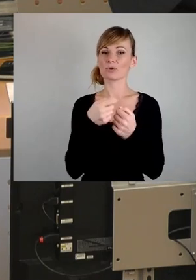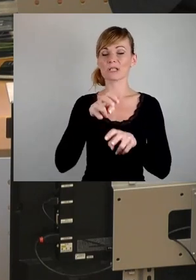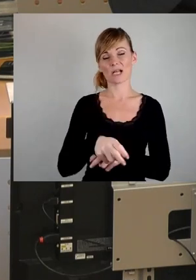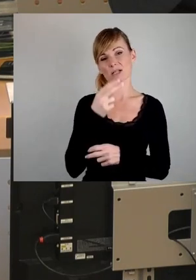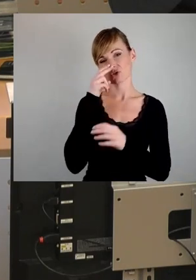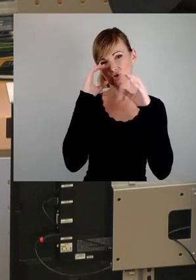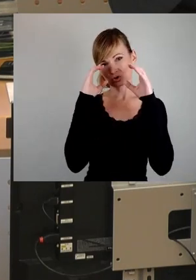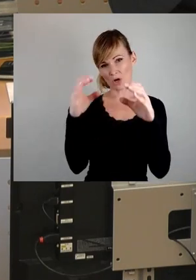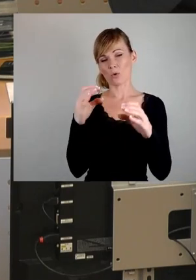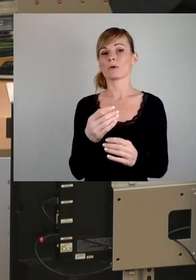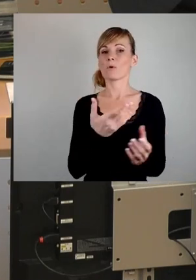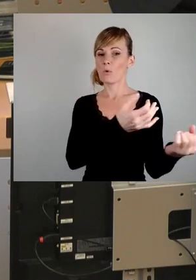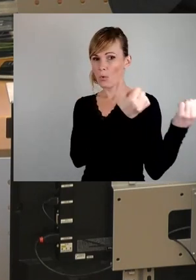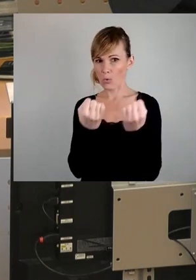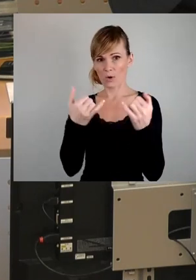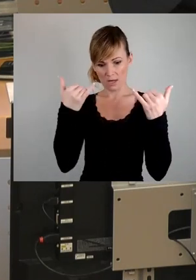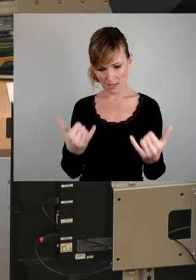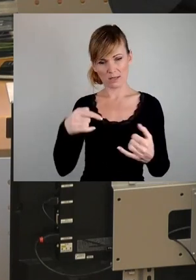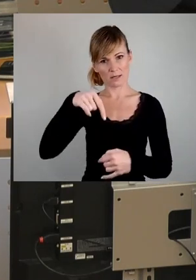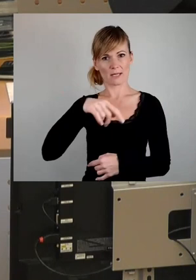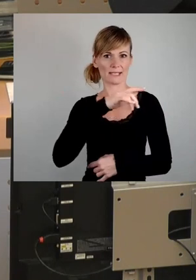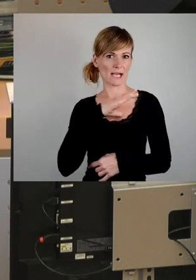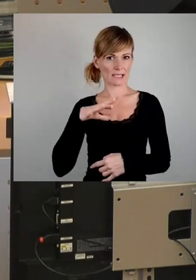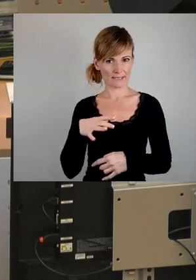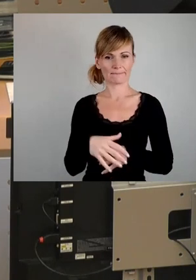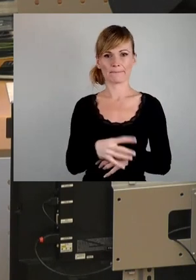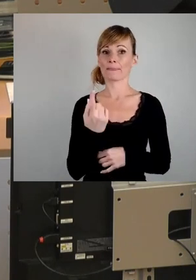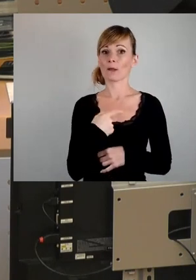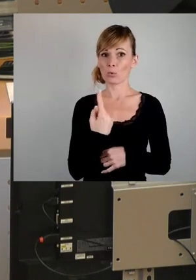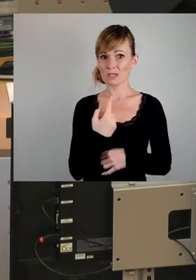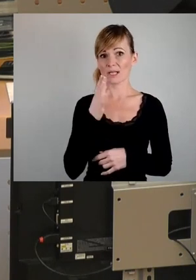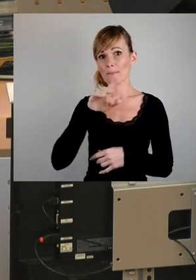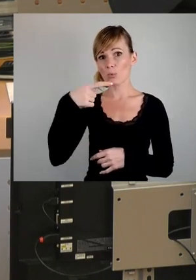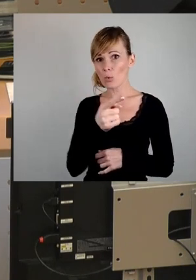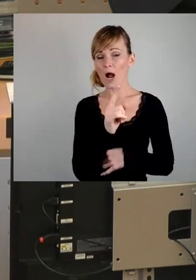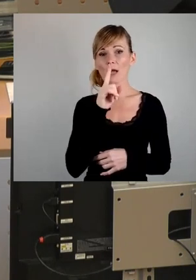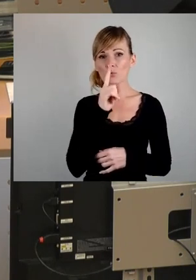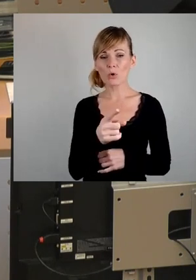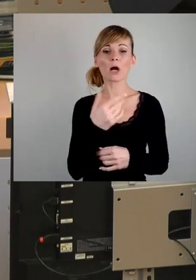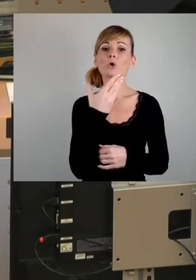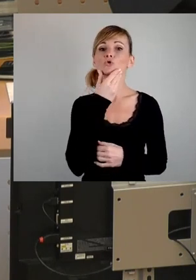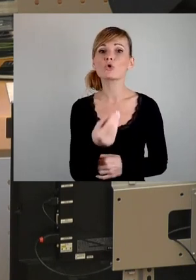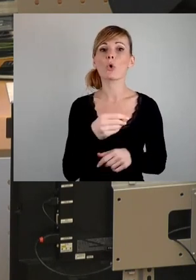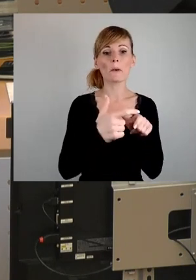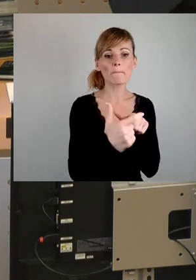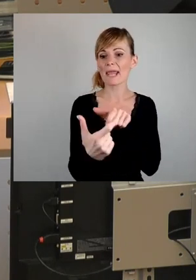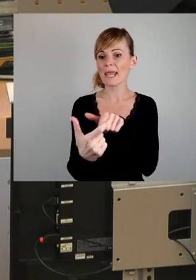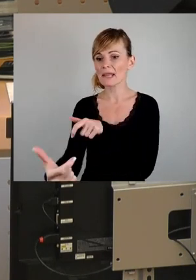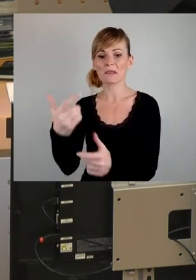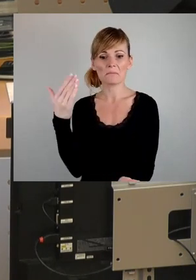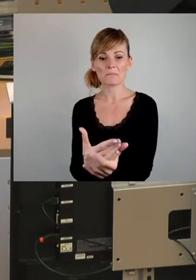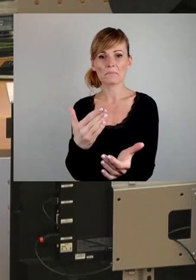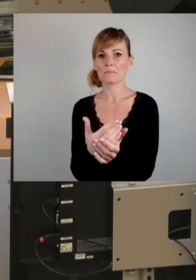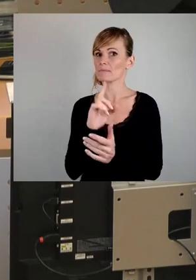holen. Unsere Buga soll weit mehr sein als schöne Beete, mehr als eine touristische Attraktion.